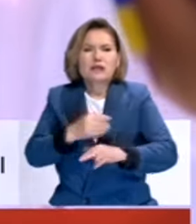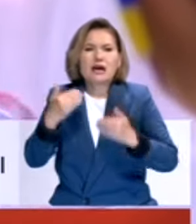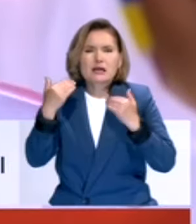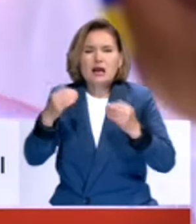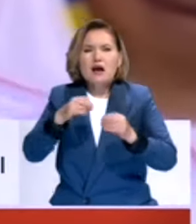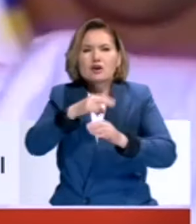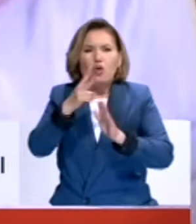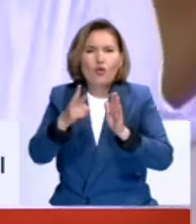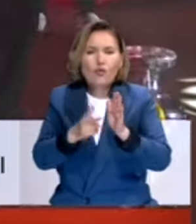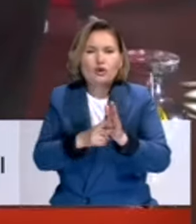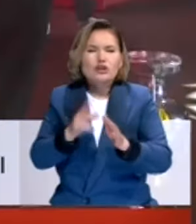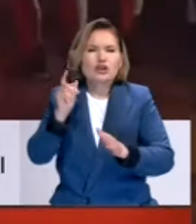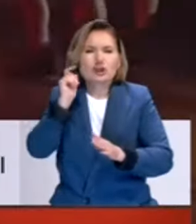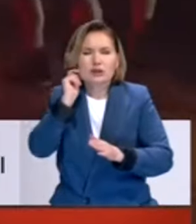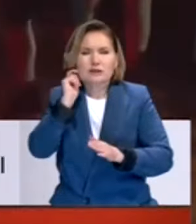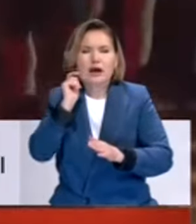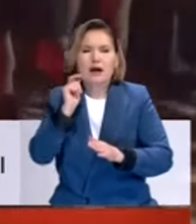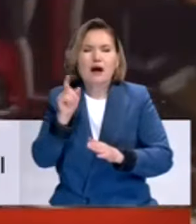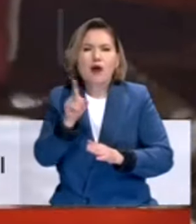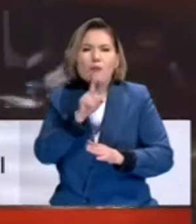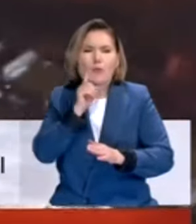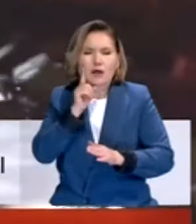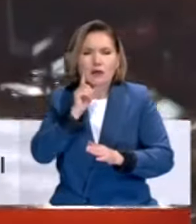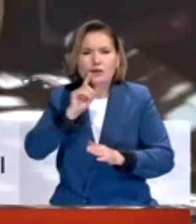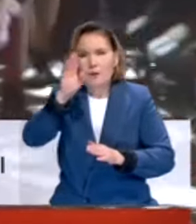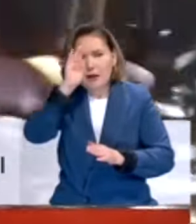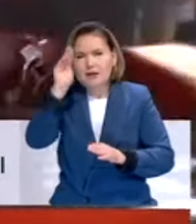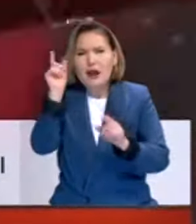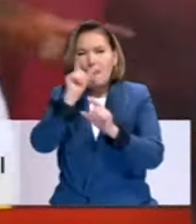Ямал матчта жүріп мектеп бітірді.